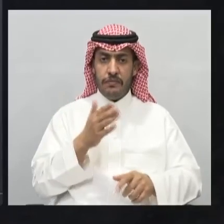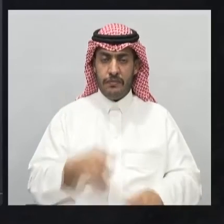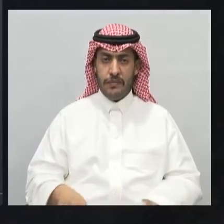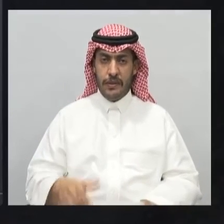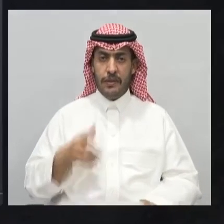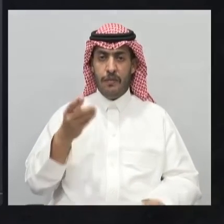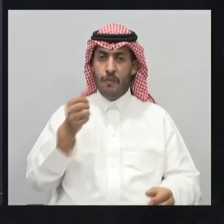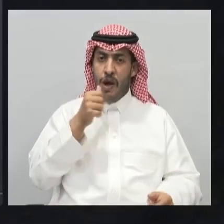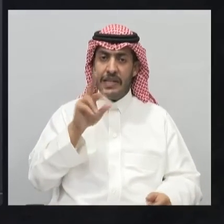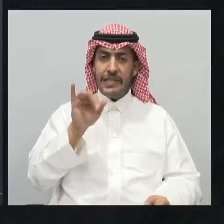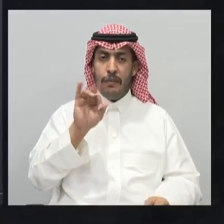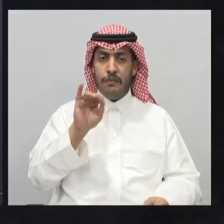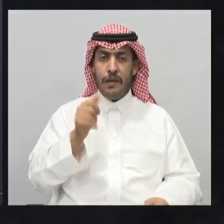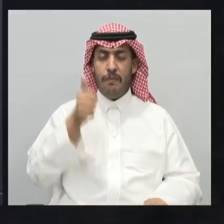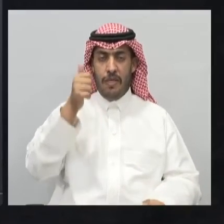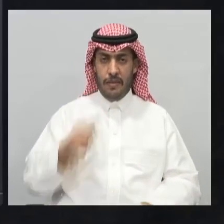احسنتم اجابه